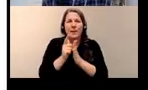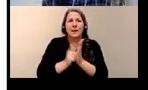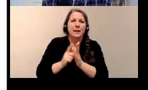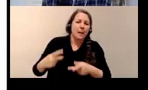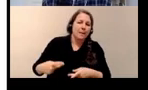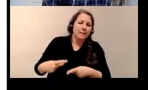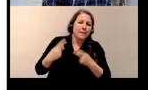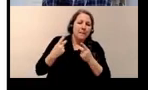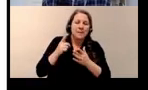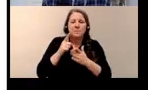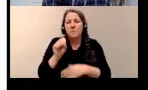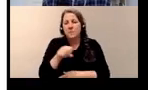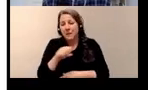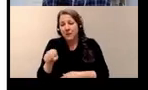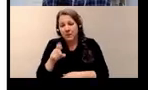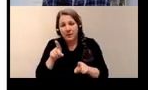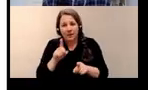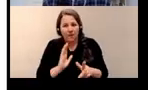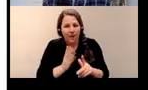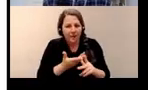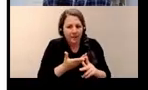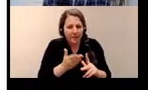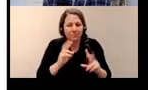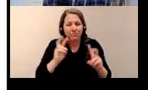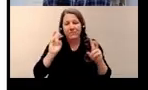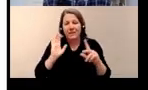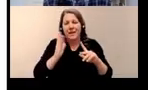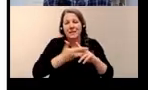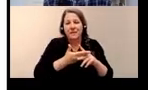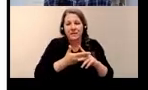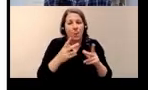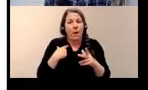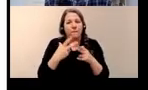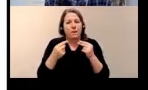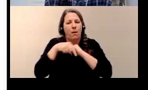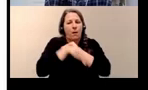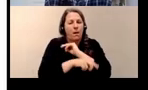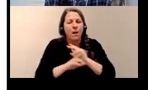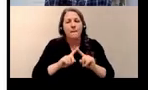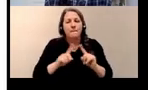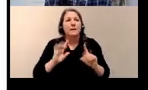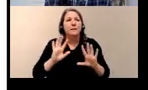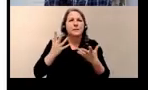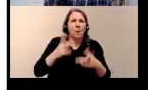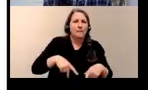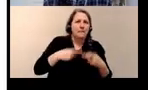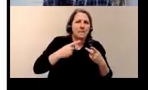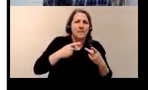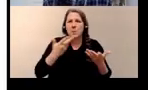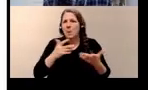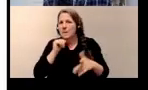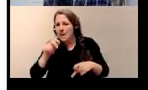autorisée de certaines interventions. Hein. Je ne rentrerai pas dans le détail parce qu'on n'a pas le temps, mais cette question de ce qui est autorisé, ce qui n'est pas